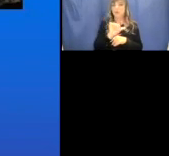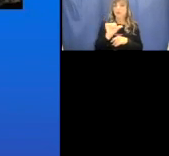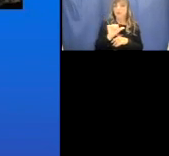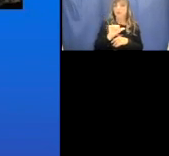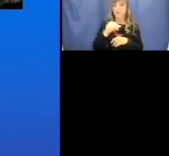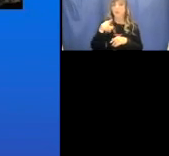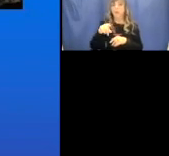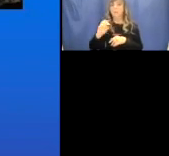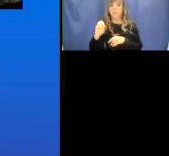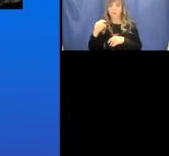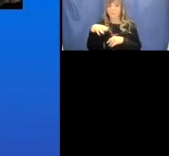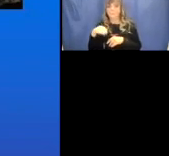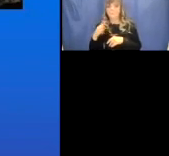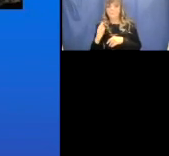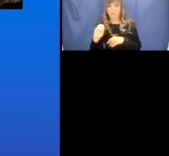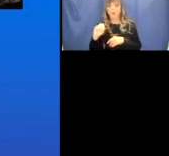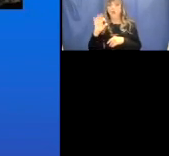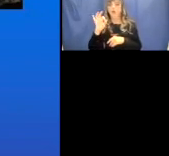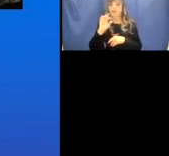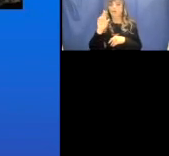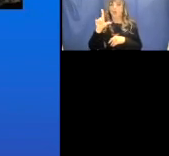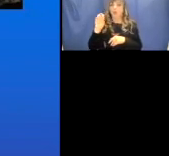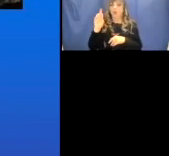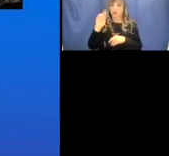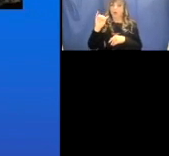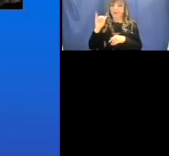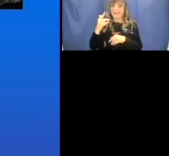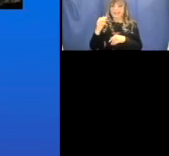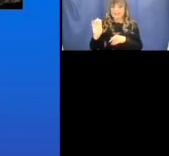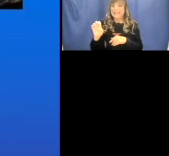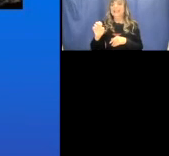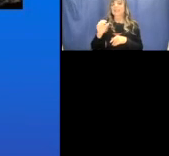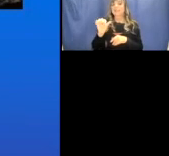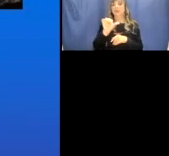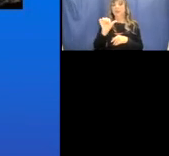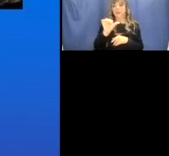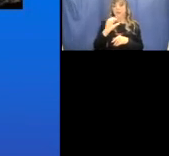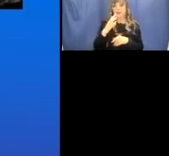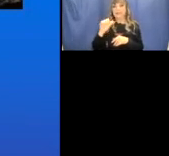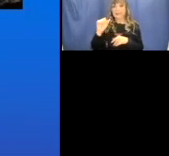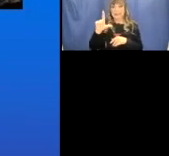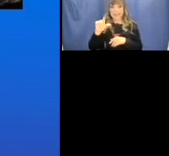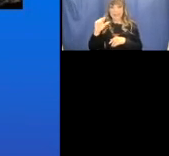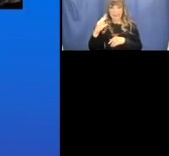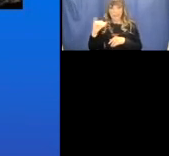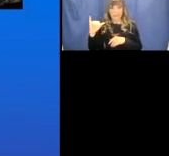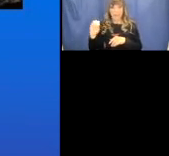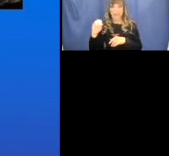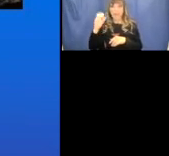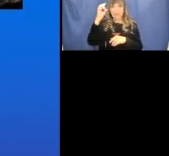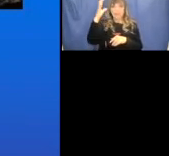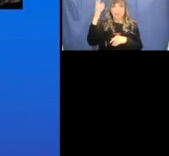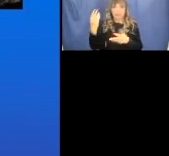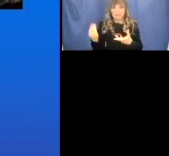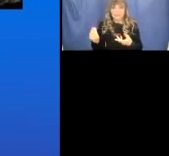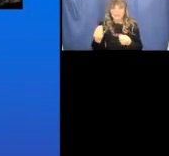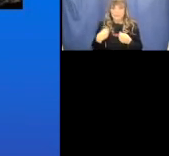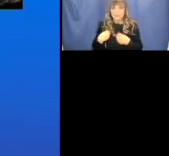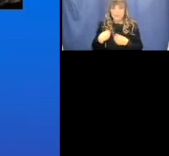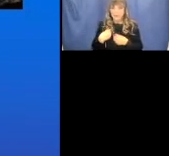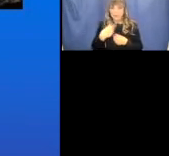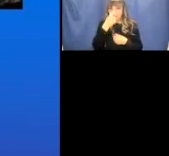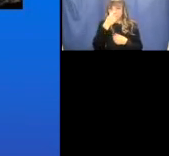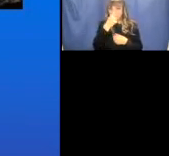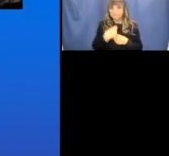cloruro di calcio che per la peraltro è anche alle volte anche ingannevole perché si può presentare